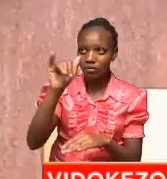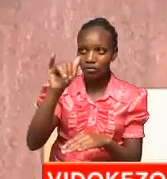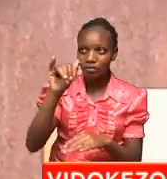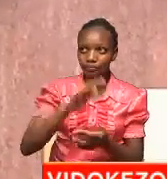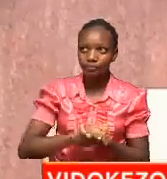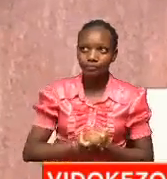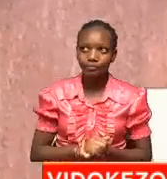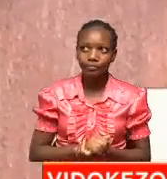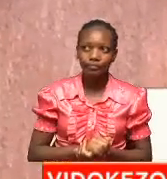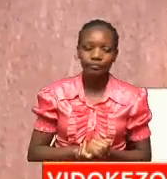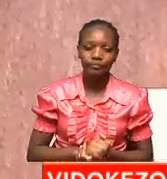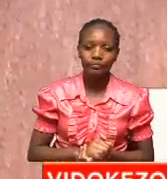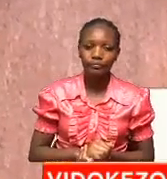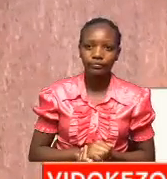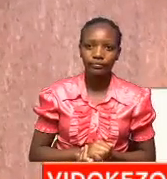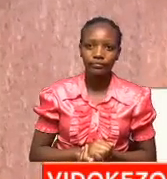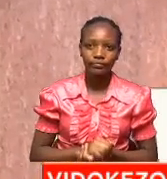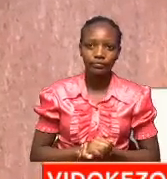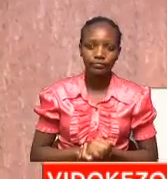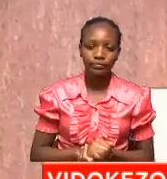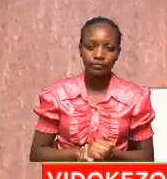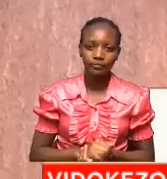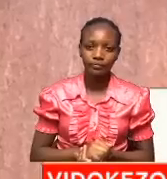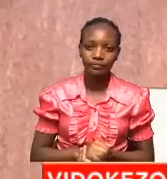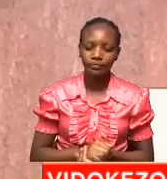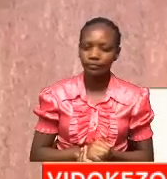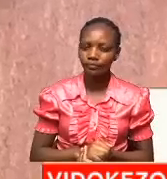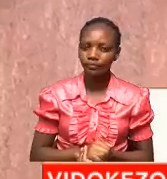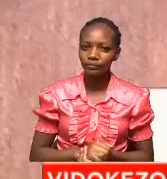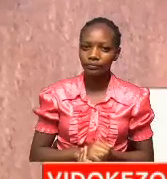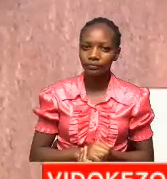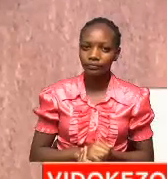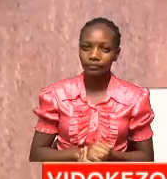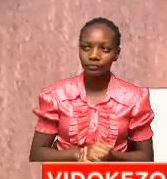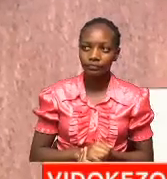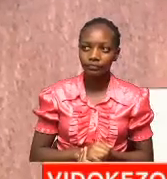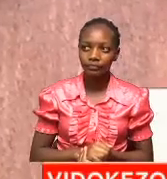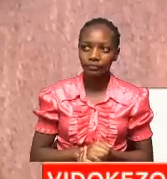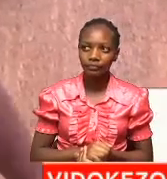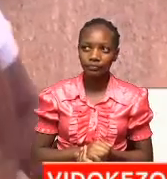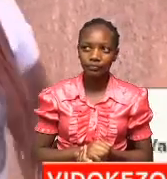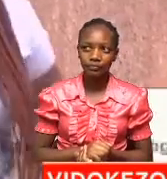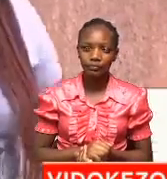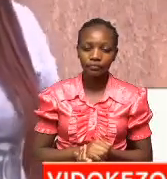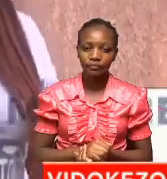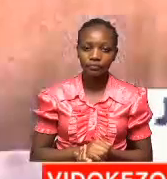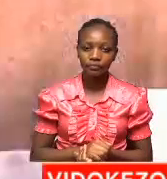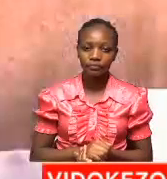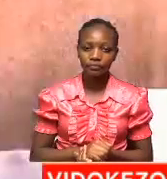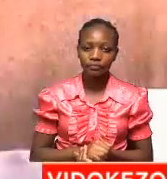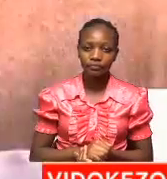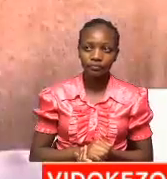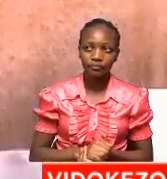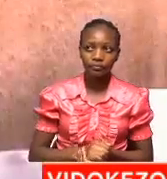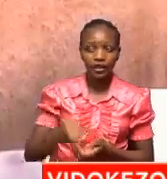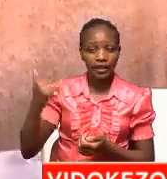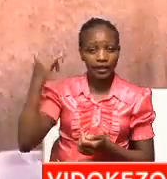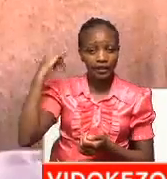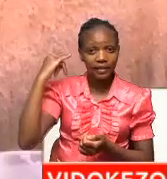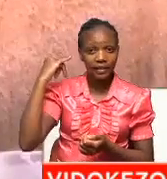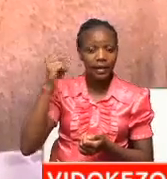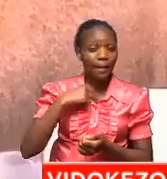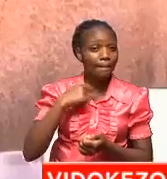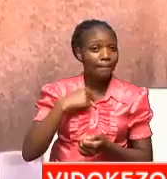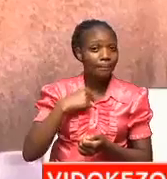nilimkuta mkuta akijaribu kumuinua kaniambia tusaidie kwa baraya, ni kama ameanguka. Jana niliweza kupigia